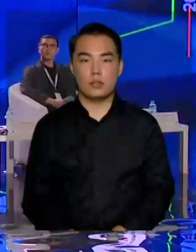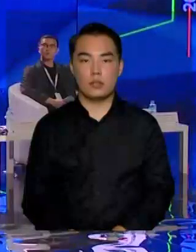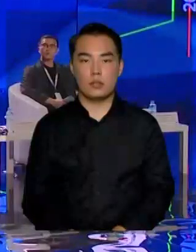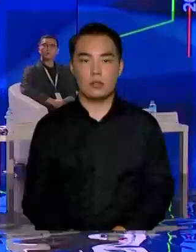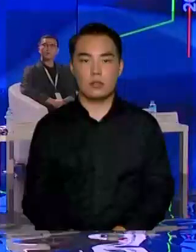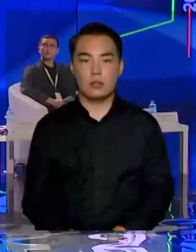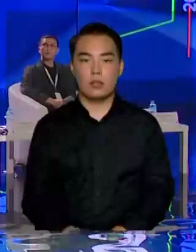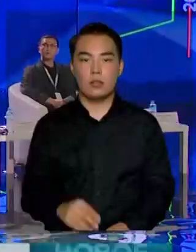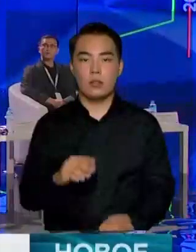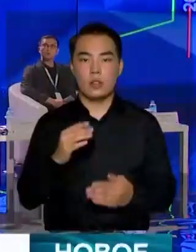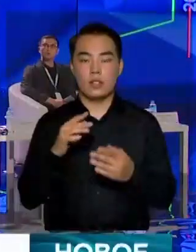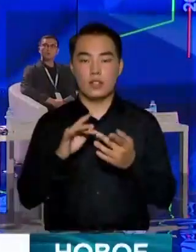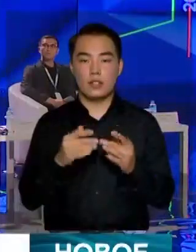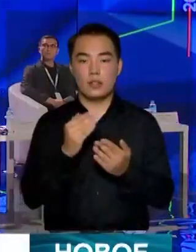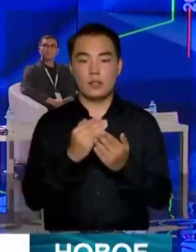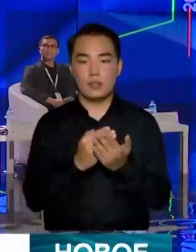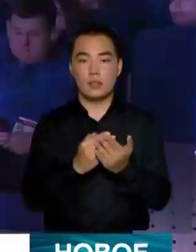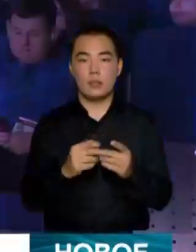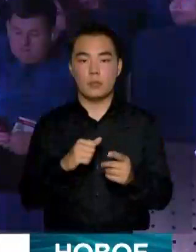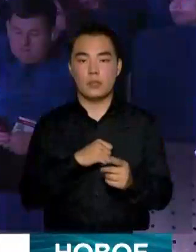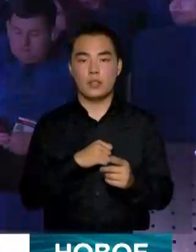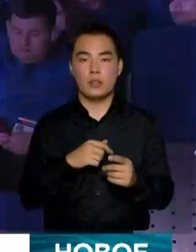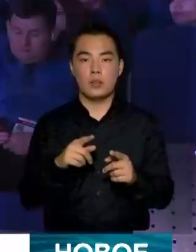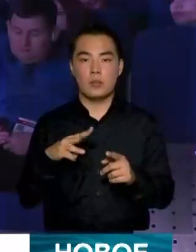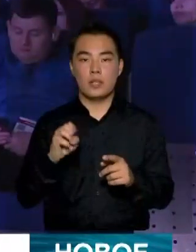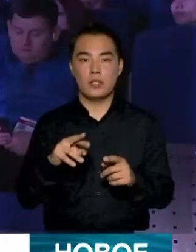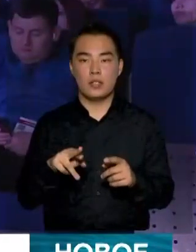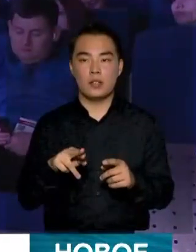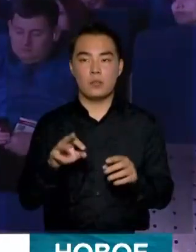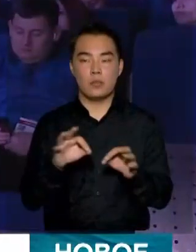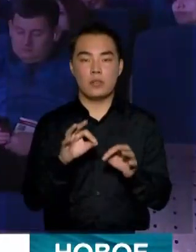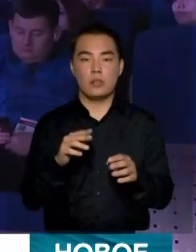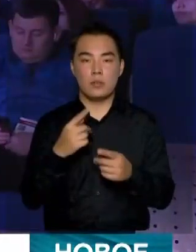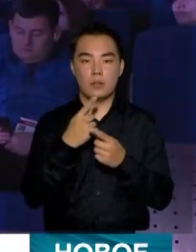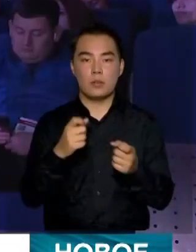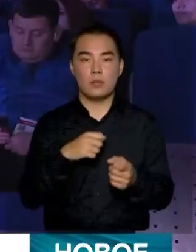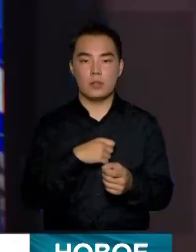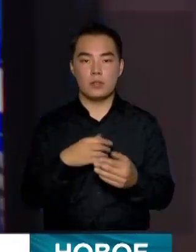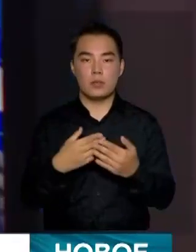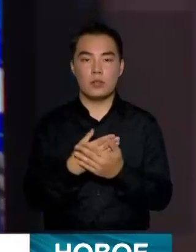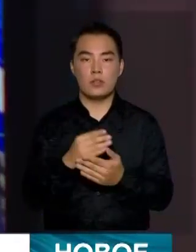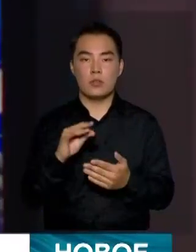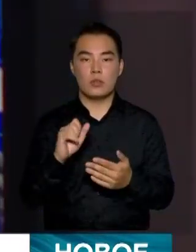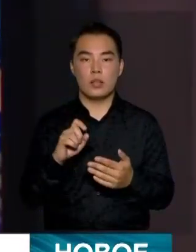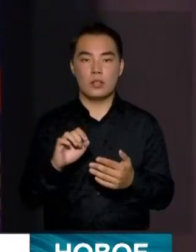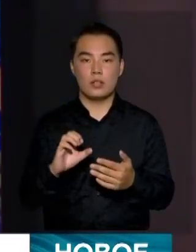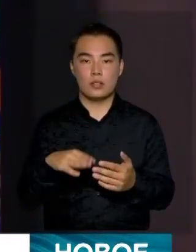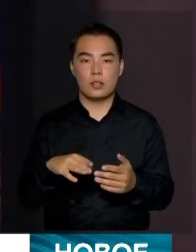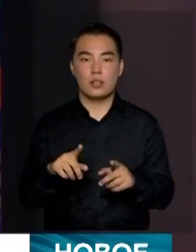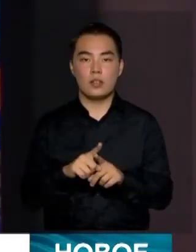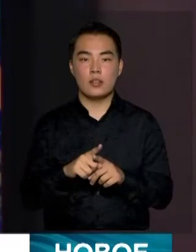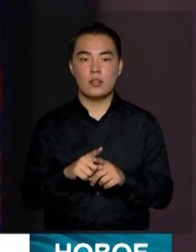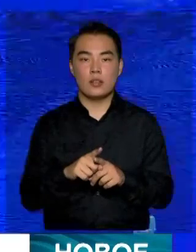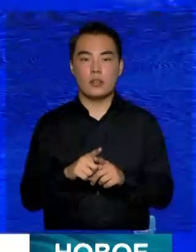На форуме «Аншлаг» картина для «Астана Медиа Уик» привычная. Каждый год топ-менеджеры, журналисты, блогеры и те, кто только учится